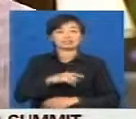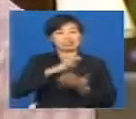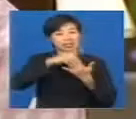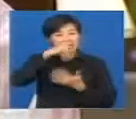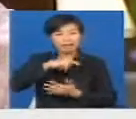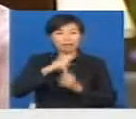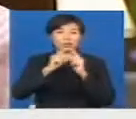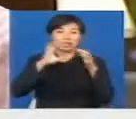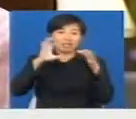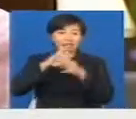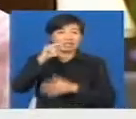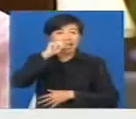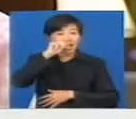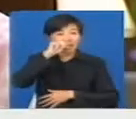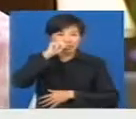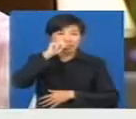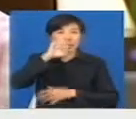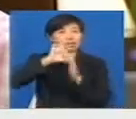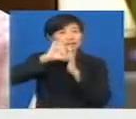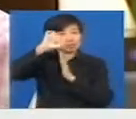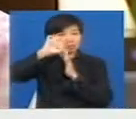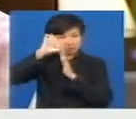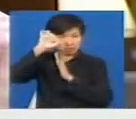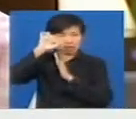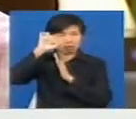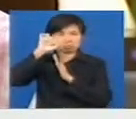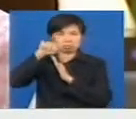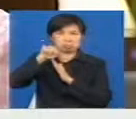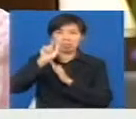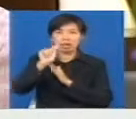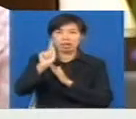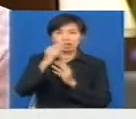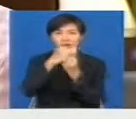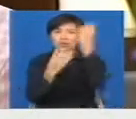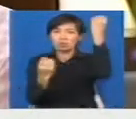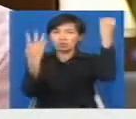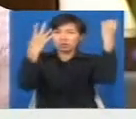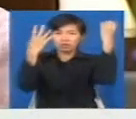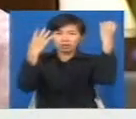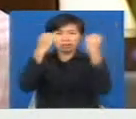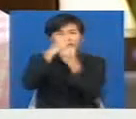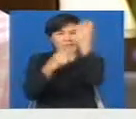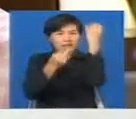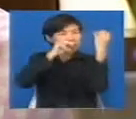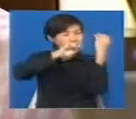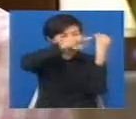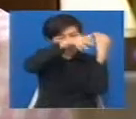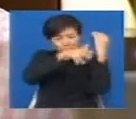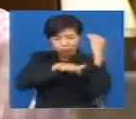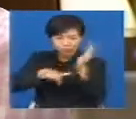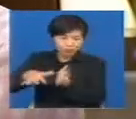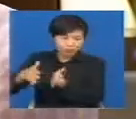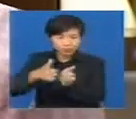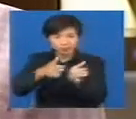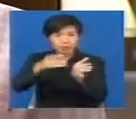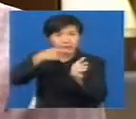ยนะฮะจังหวัดเชียงใหม่เป็นที่ตั้งของต้นน้ำแม่ปิงซึ่งเป็นต้นน้ำที่สำคัญที่สุดนะ